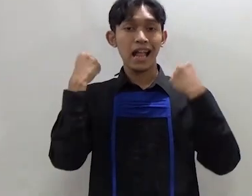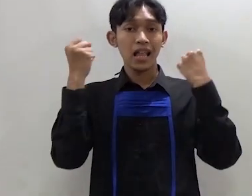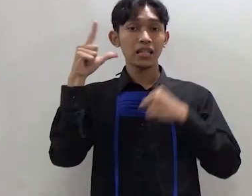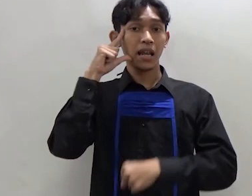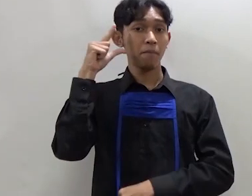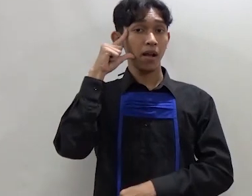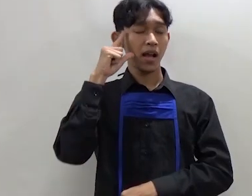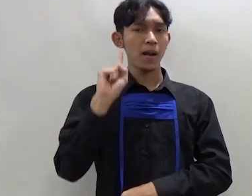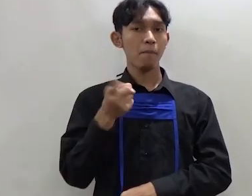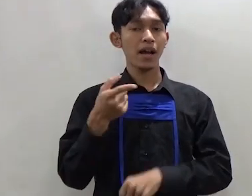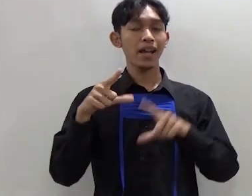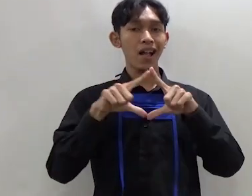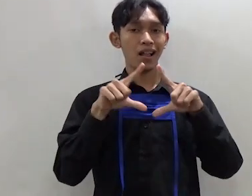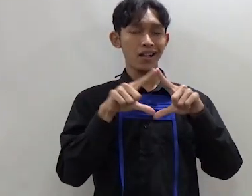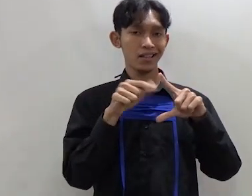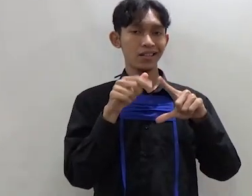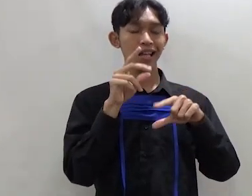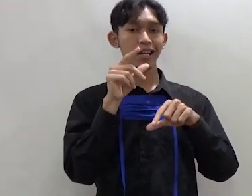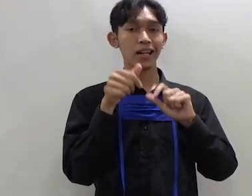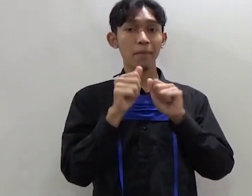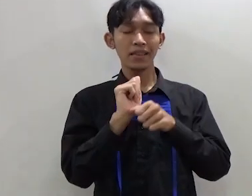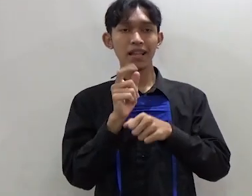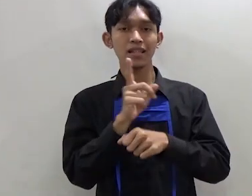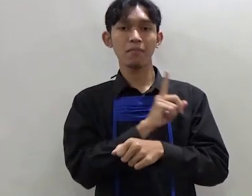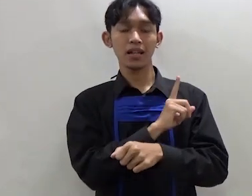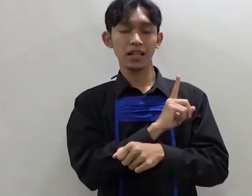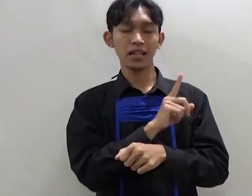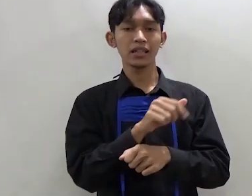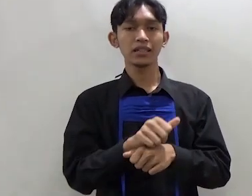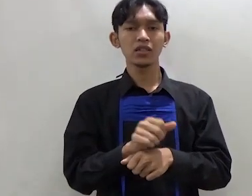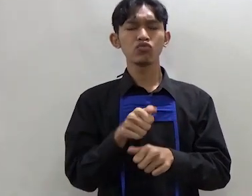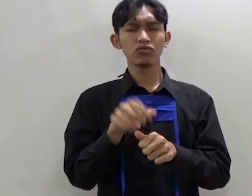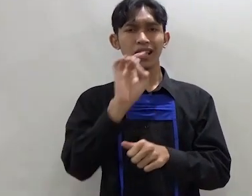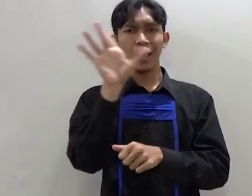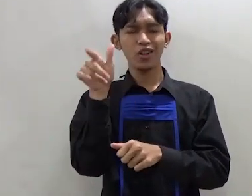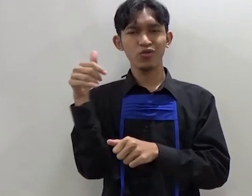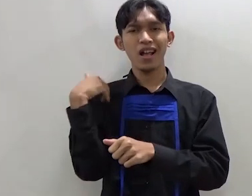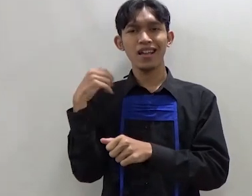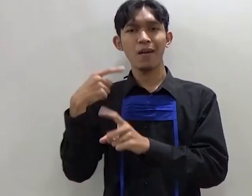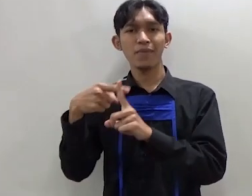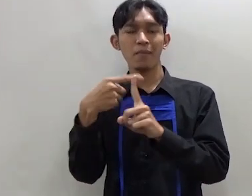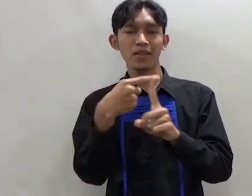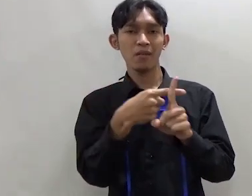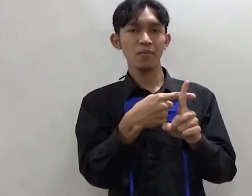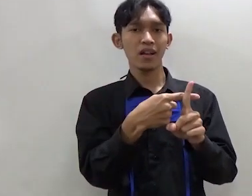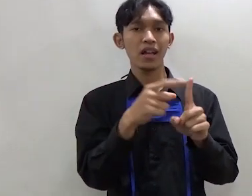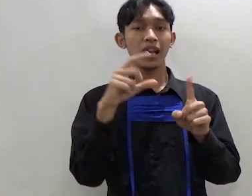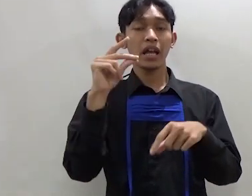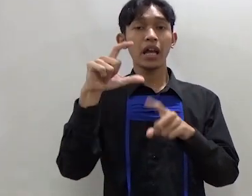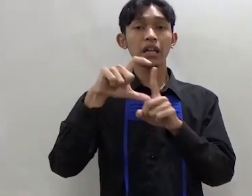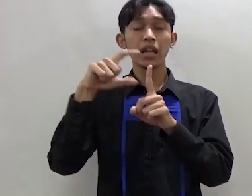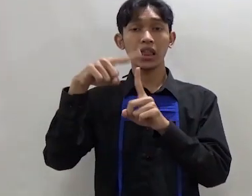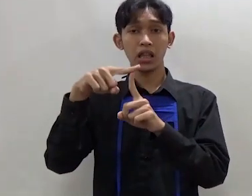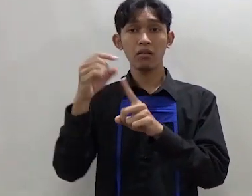berpotensi menimbulkan kerumunan, maka pada tahun ini Pemda DIY tidak